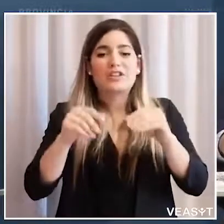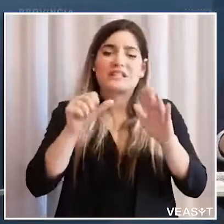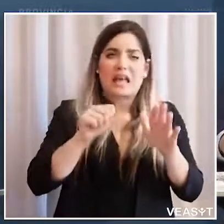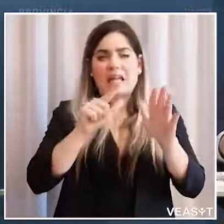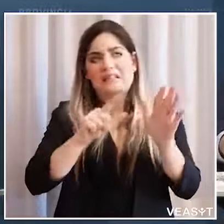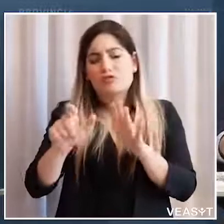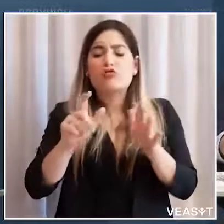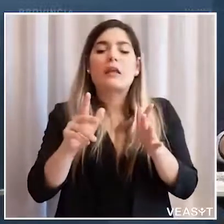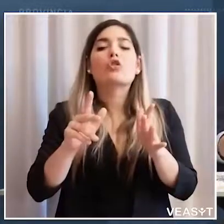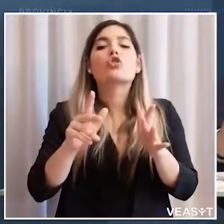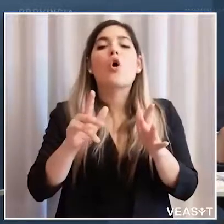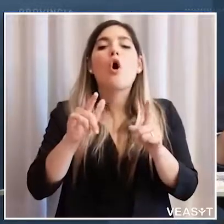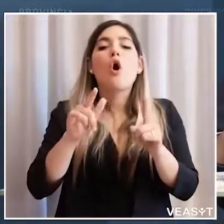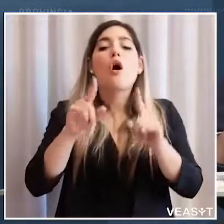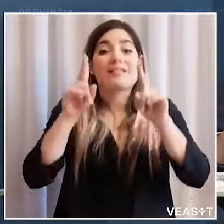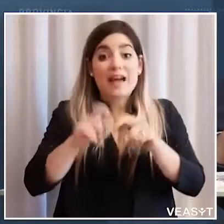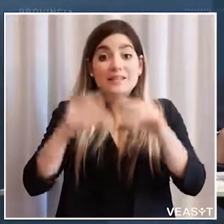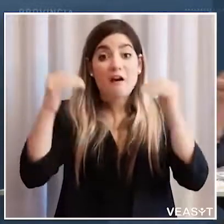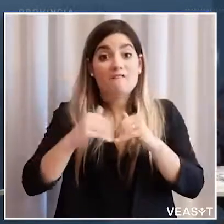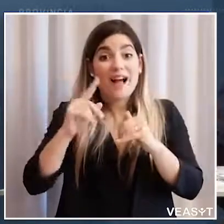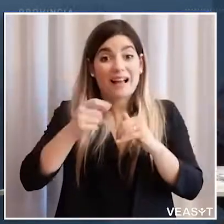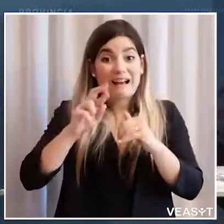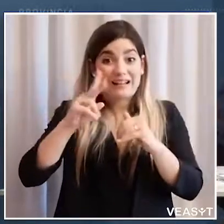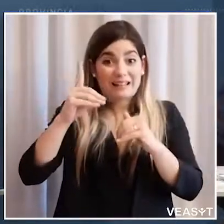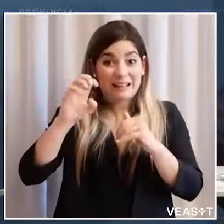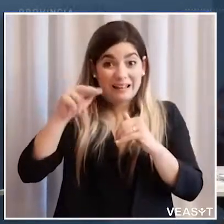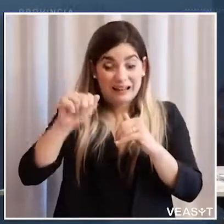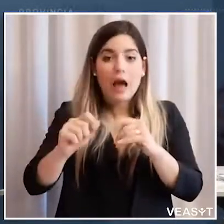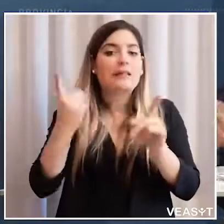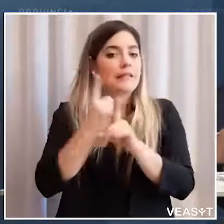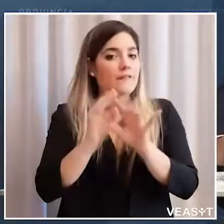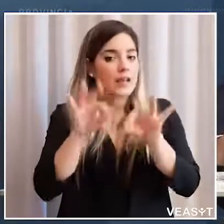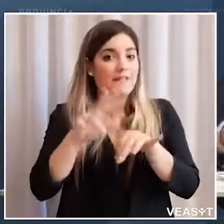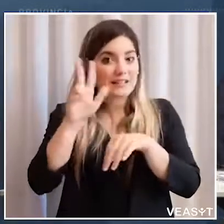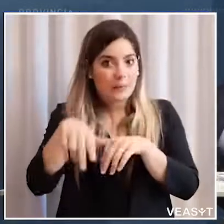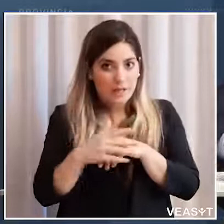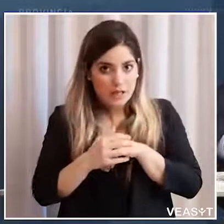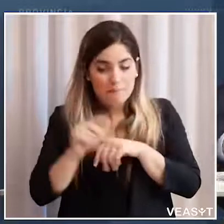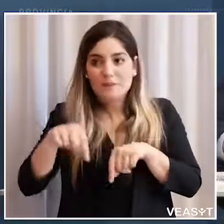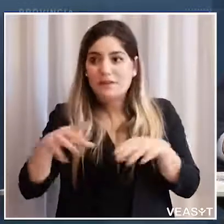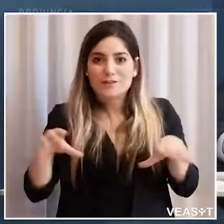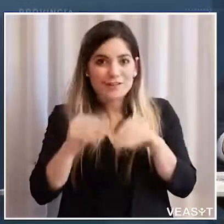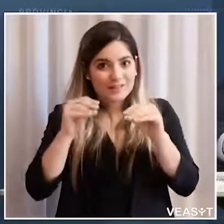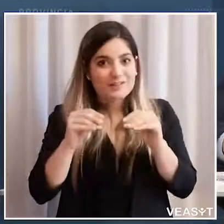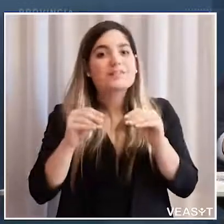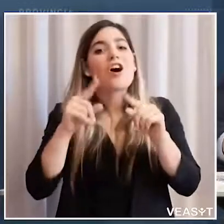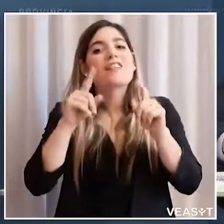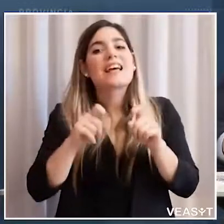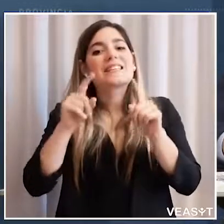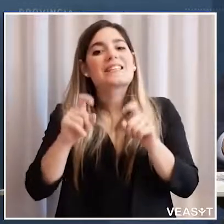abbiamo già fatto sei settecento test nella val gardena dove continueremo fino arrivare a 3000 abbiamo iniziato appena adesso